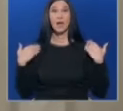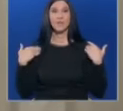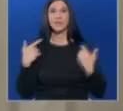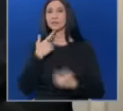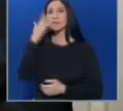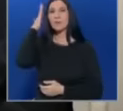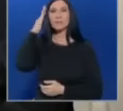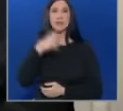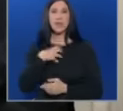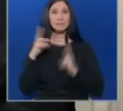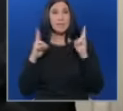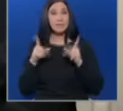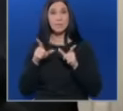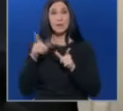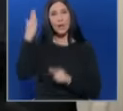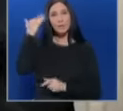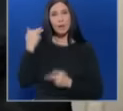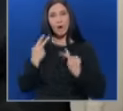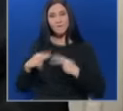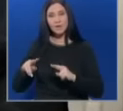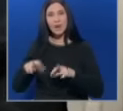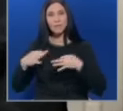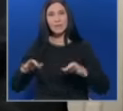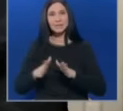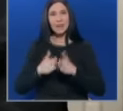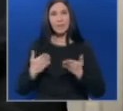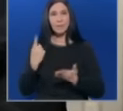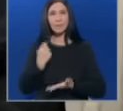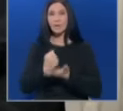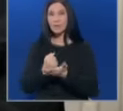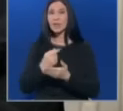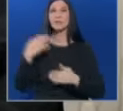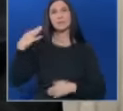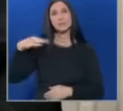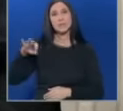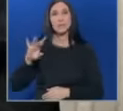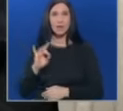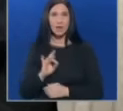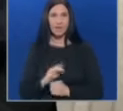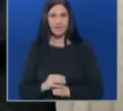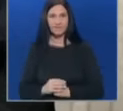Кандидатът за премиер от ГЕРБ СДС Мария Габриел върна празна папка с първия мандат на президента Радев.